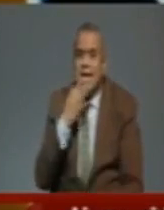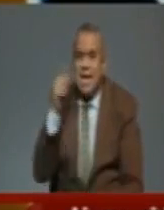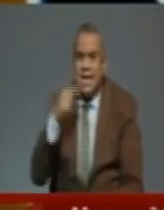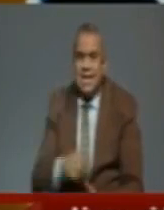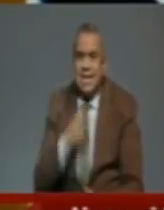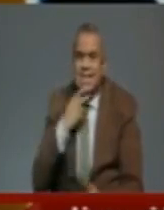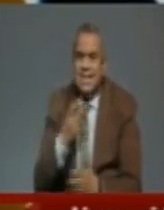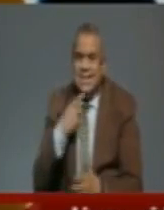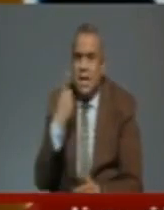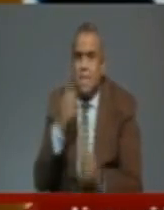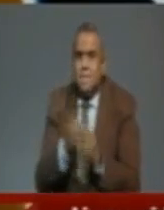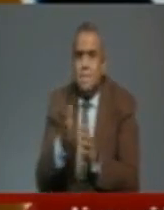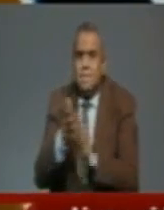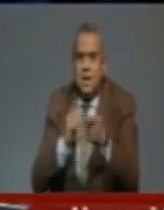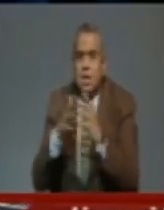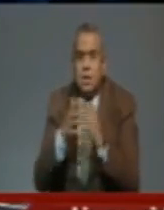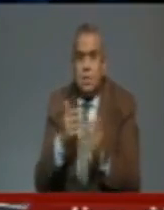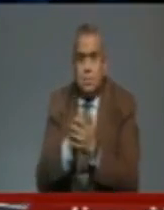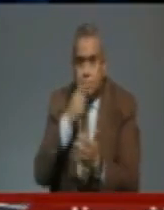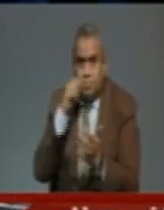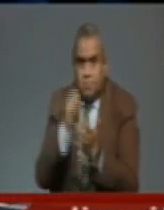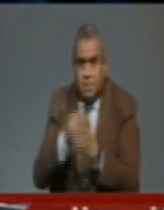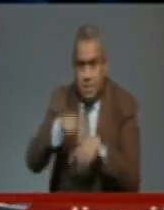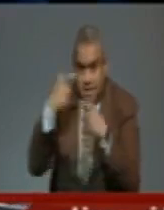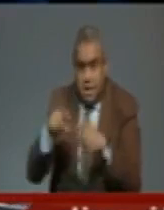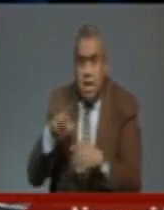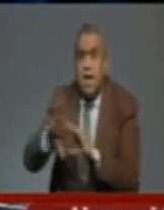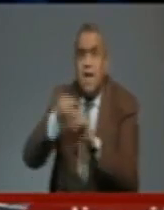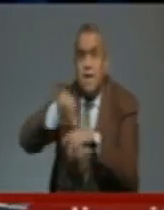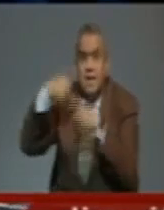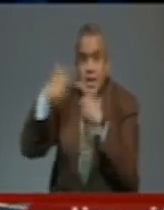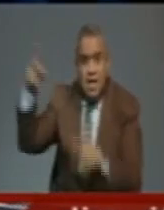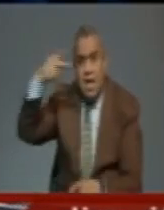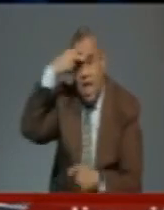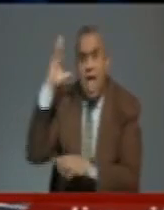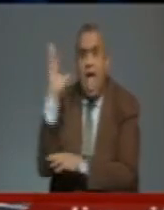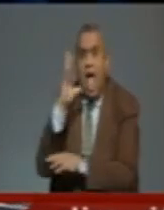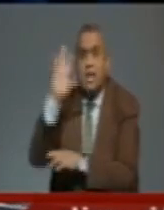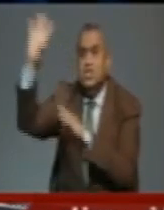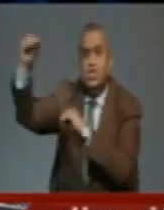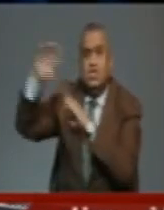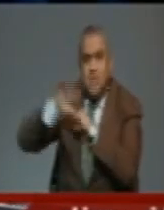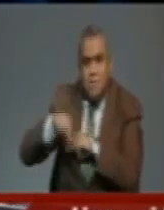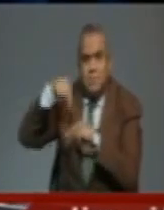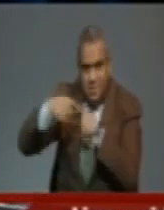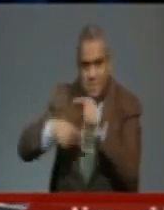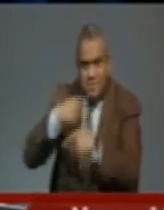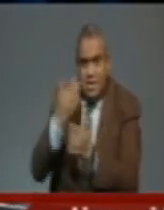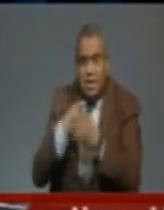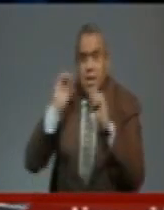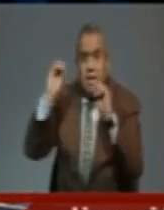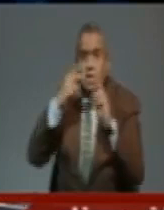بمليار جنيه يا فندم. طيب الكلام ده بيتعمل في العريش دلوقتي؟ ايوه يا فندم. انا بقول للناس اللي في مصر كلها تعرف